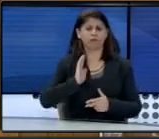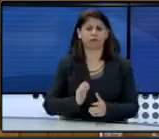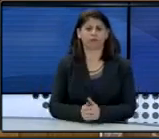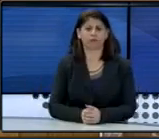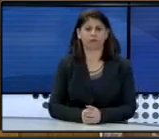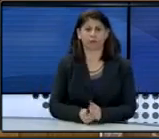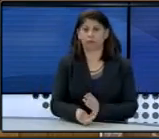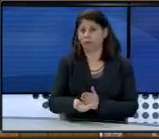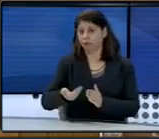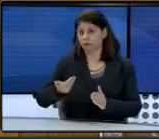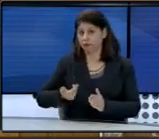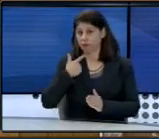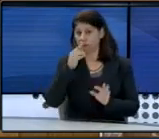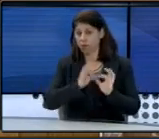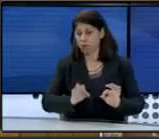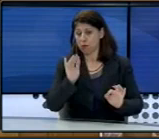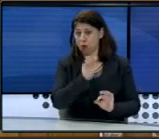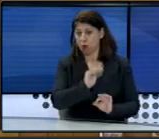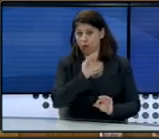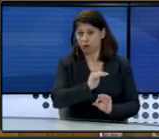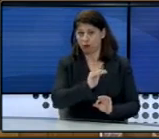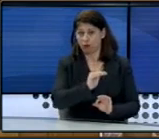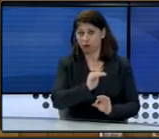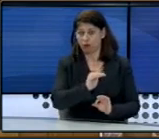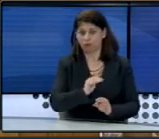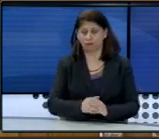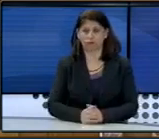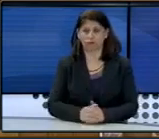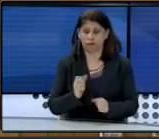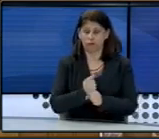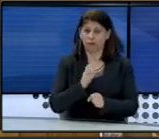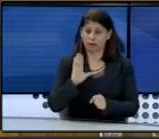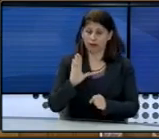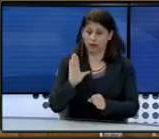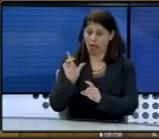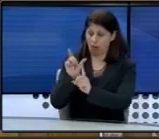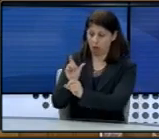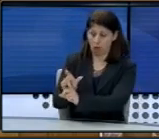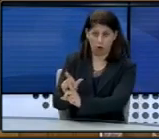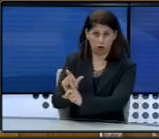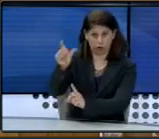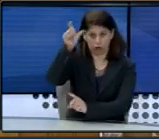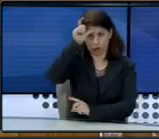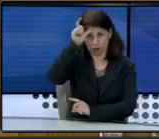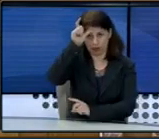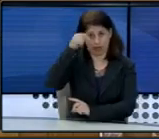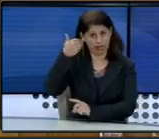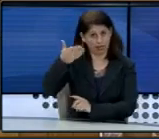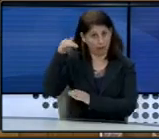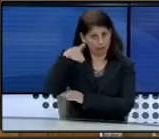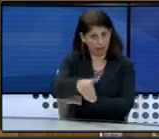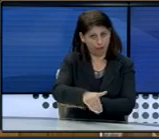Εγκαίρως σας είχαμε προειδοποιήσει ότι το δόγμα της δίθεν απομόνωσης της Τουρκίας θα